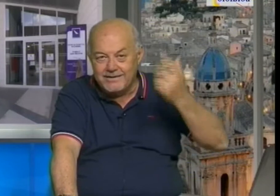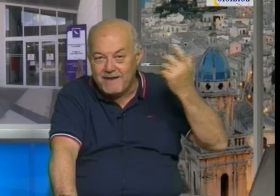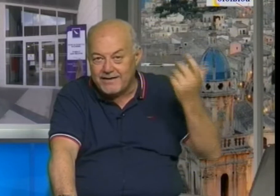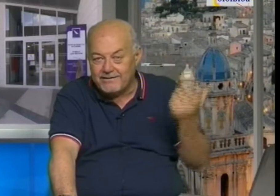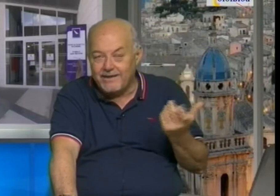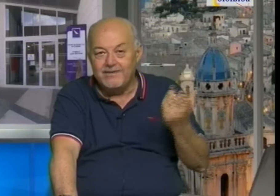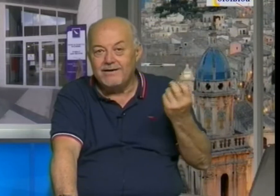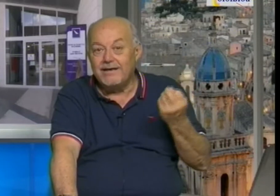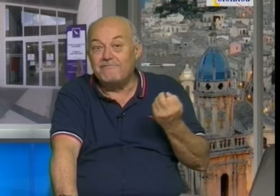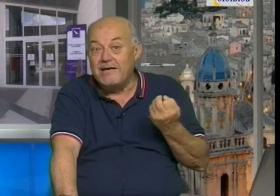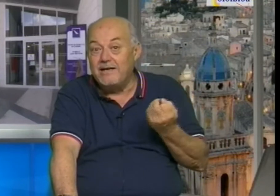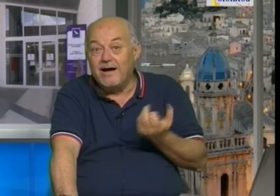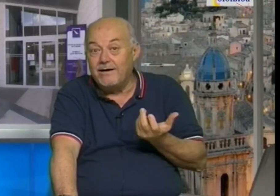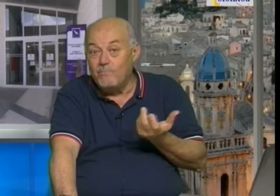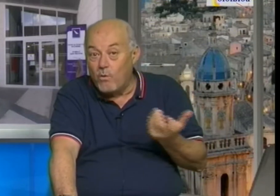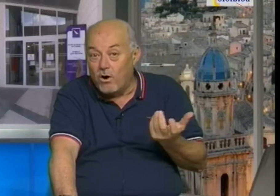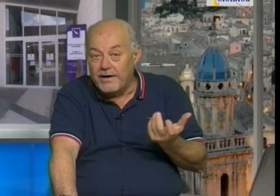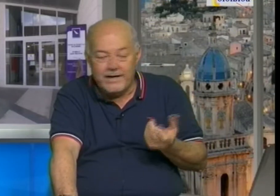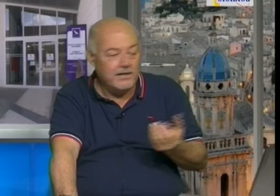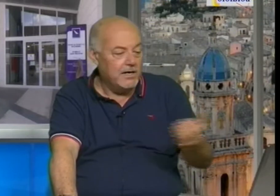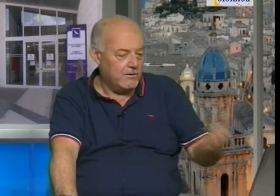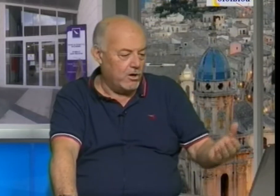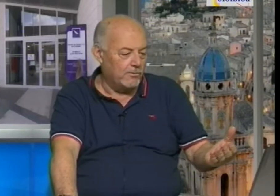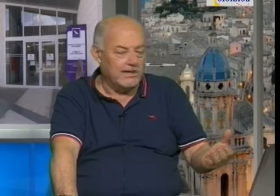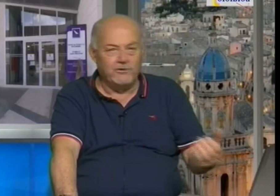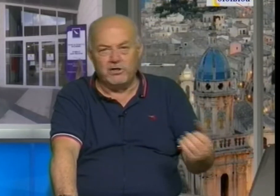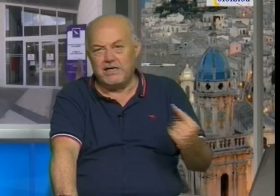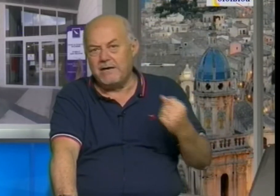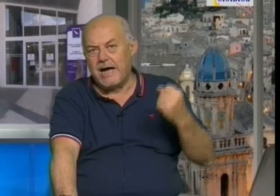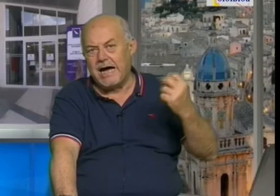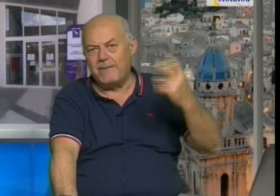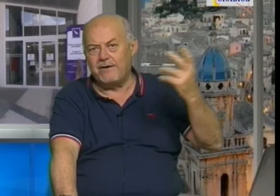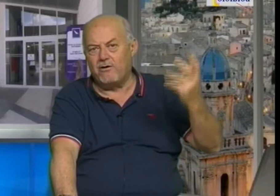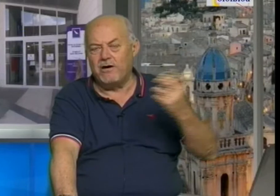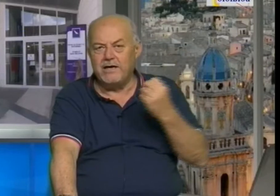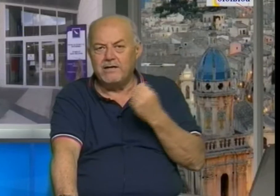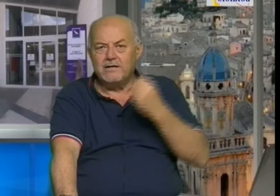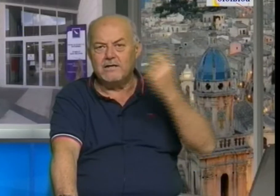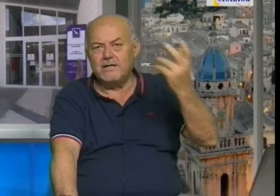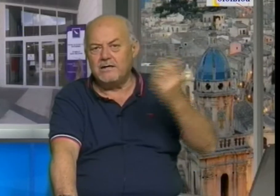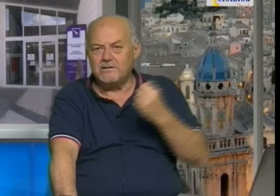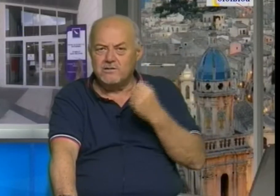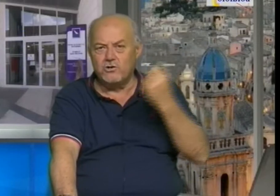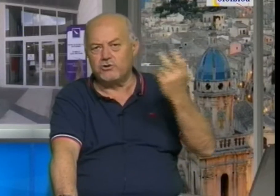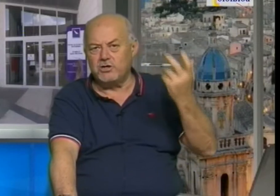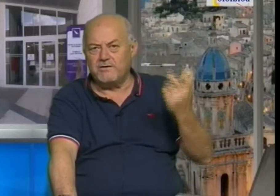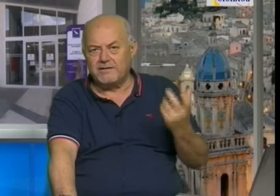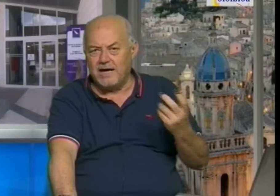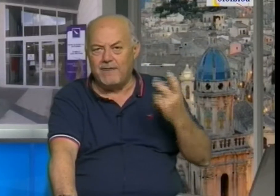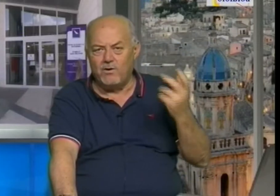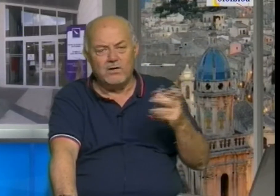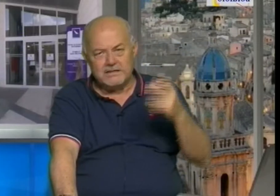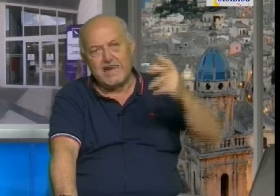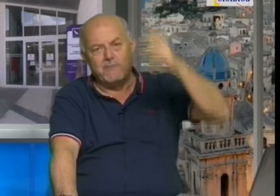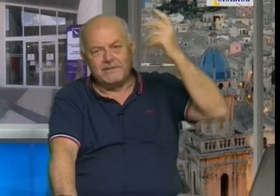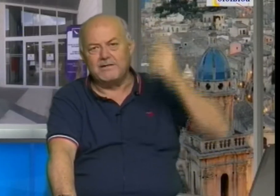si diverte, la figlia muore. Loro potranno dire, ah, ma noi non ci